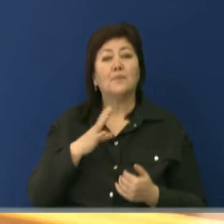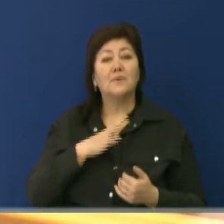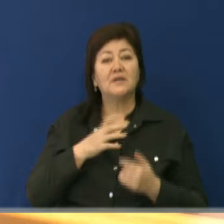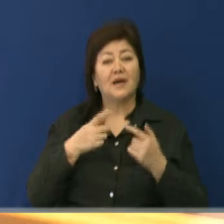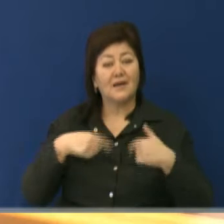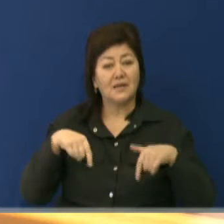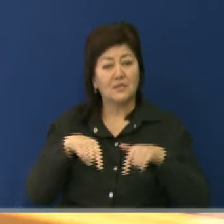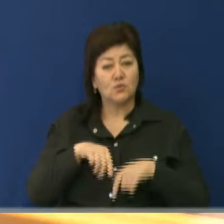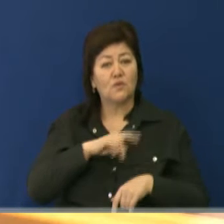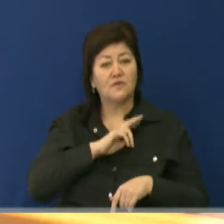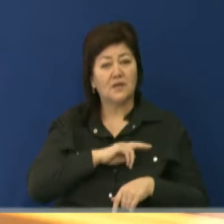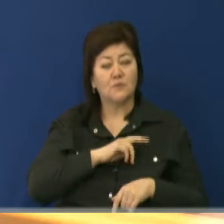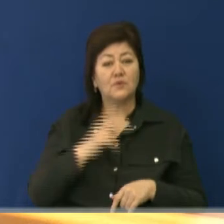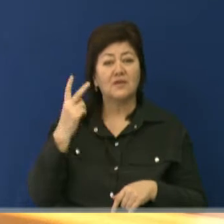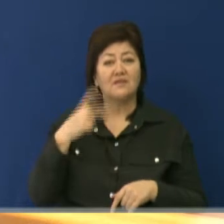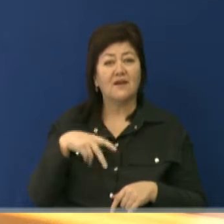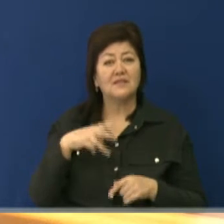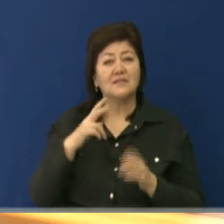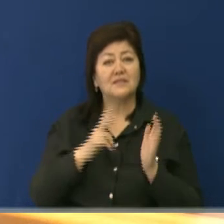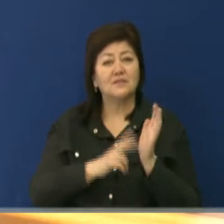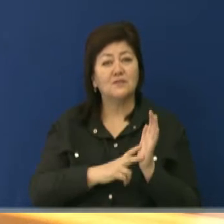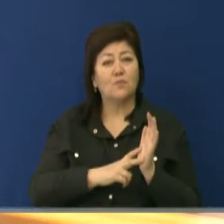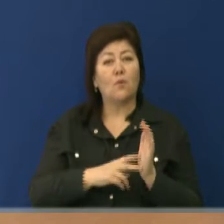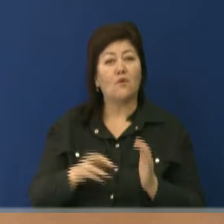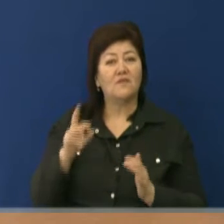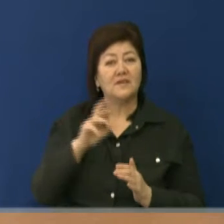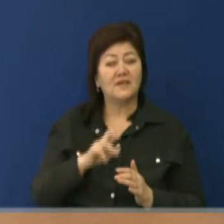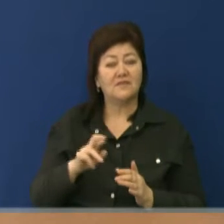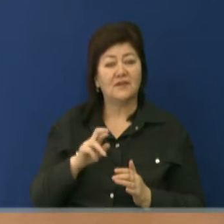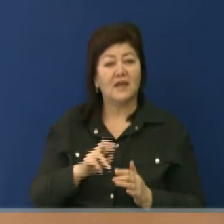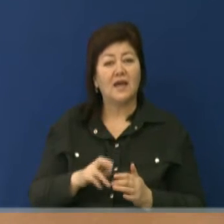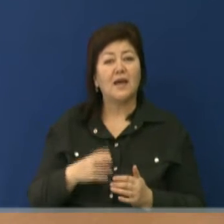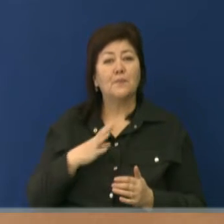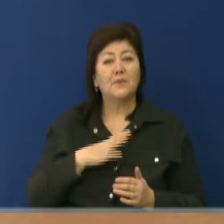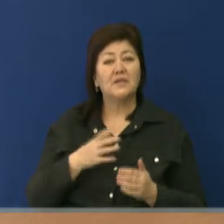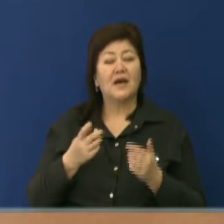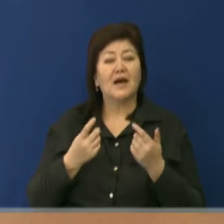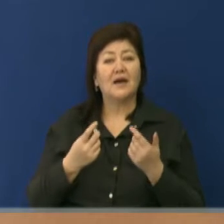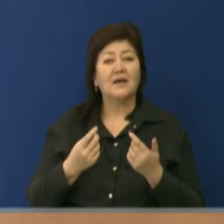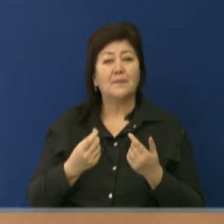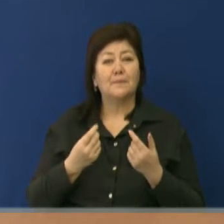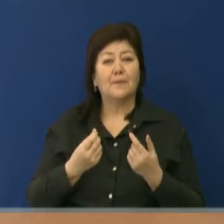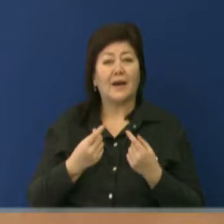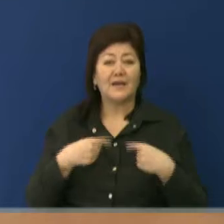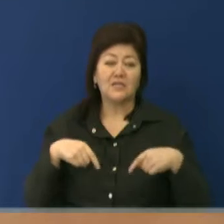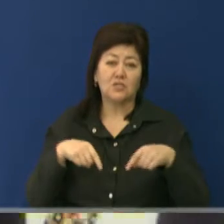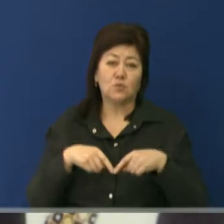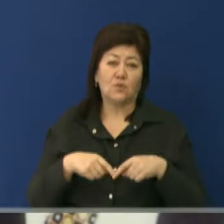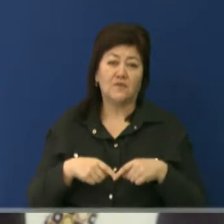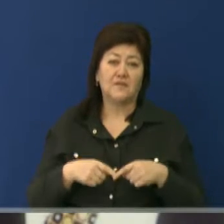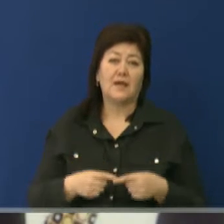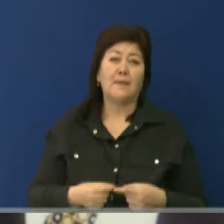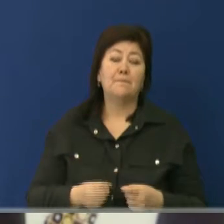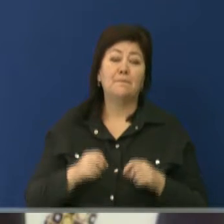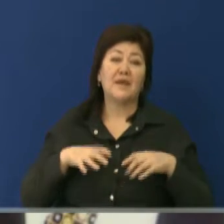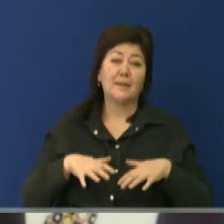өтті. Сонымен қатар 27 ақпанда үкіметтік емес ұйымдар күні аталып өтті. Ал Невада Семей қозғалысы Қазақстанда